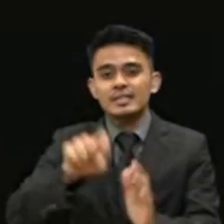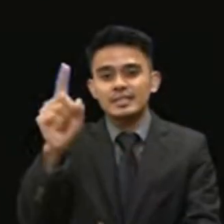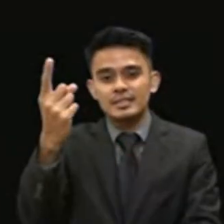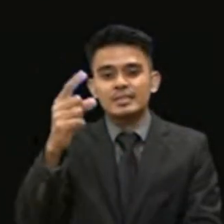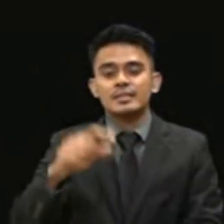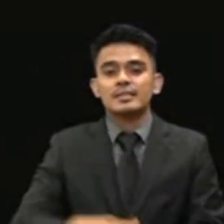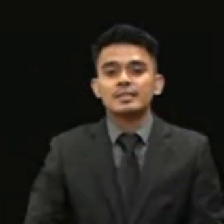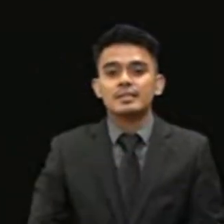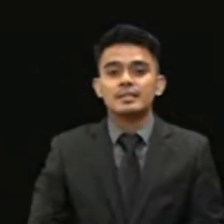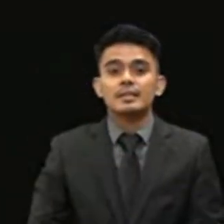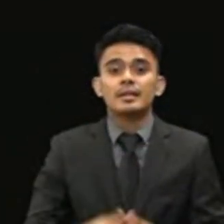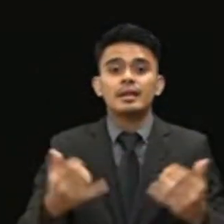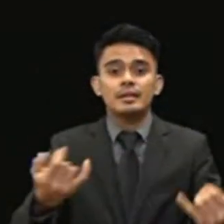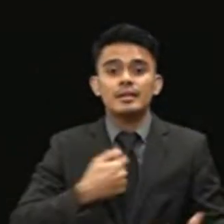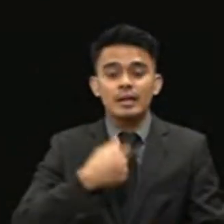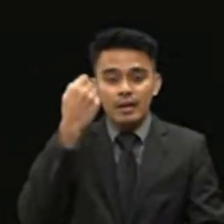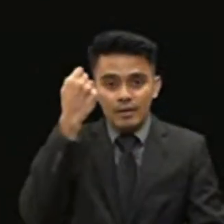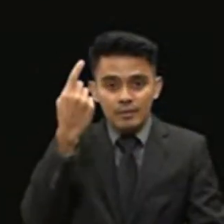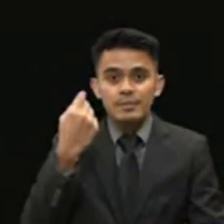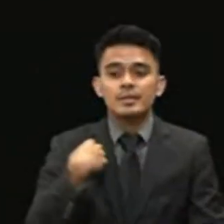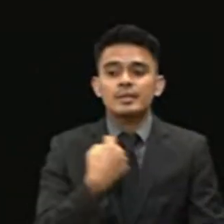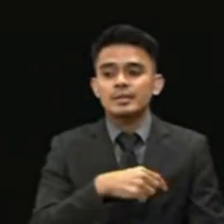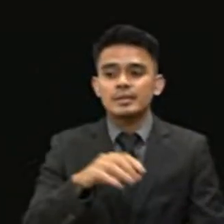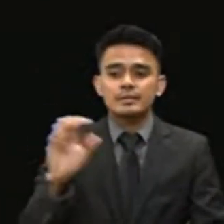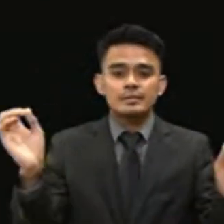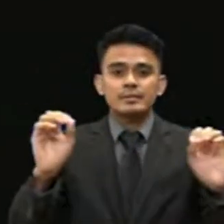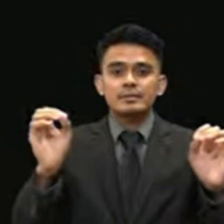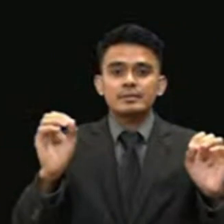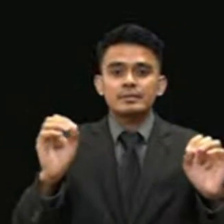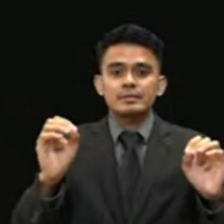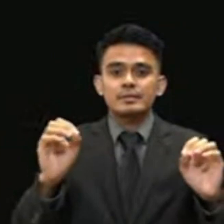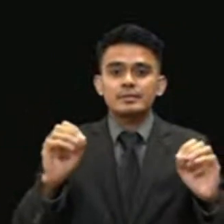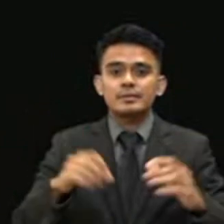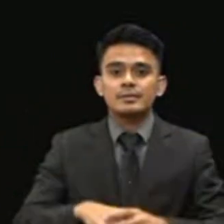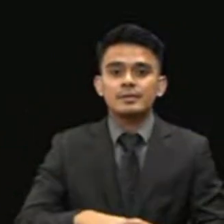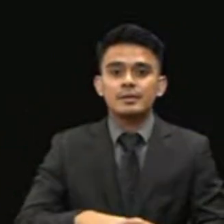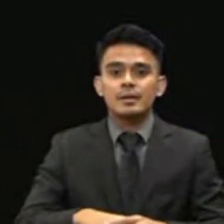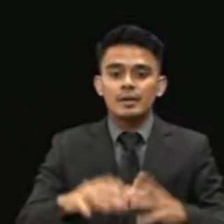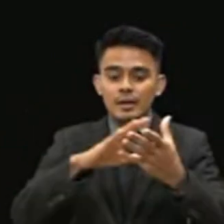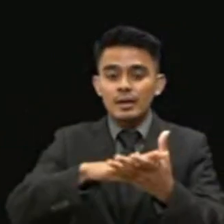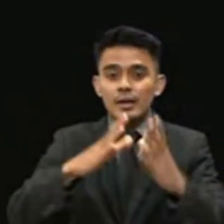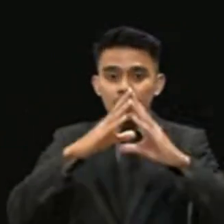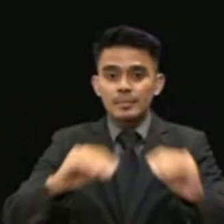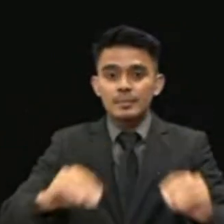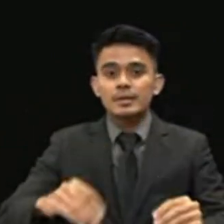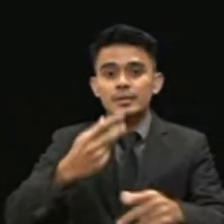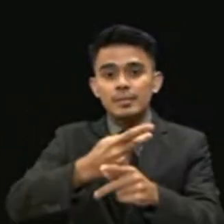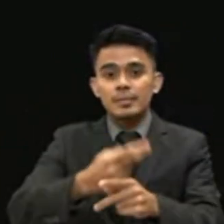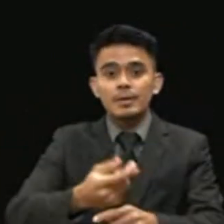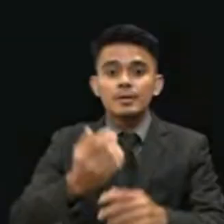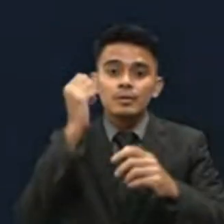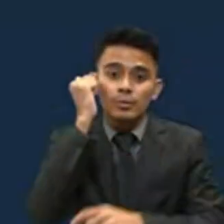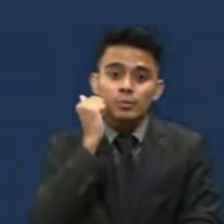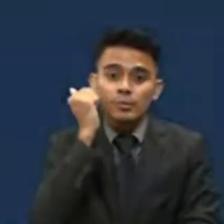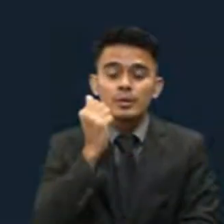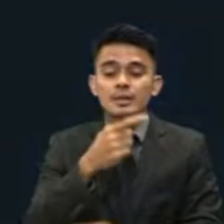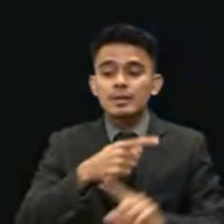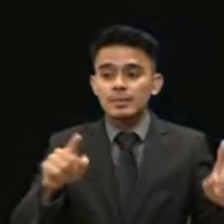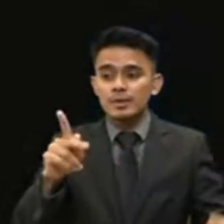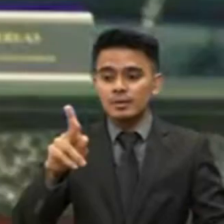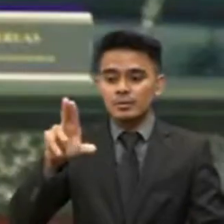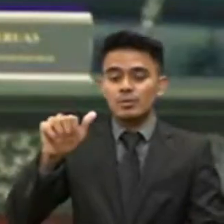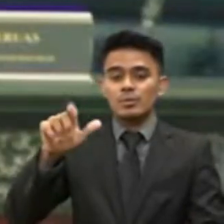walau Sementara saya memahami kita tidak harus mengorbankan simpanan usia tua tetapi yang yang juga ingin